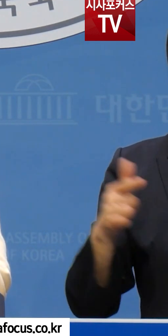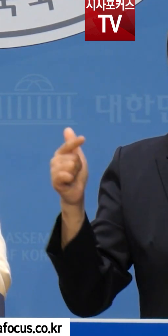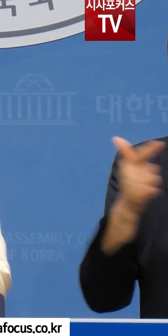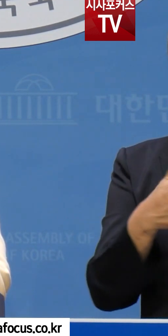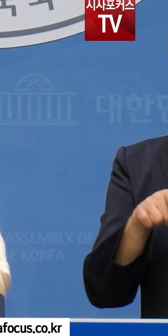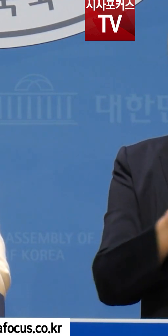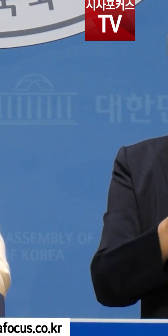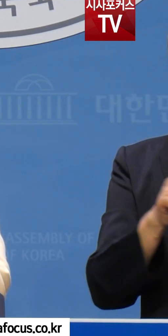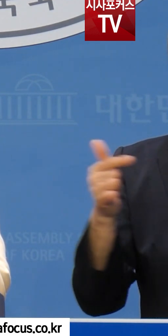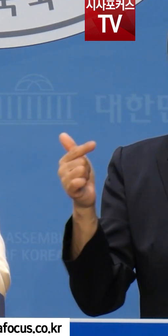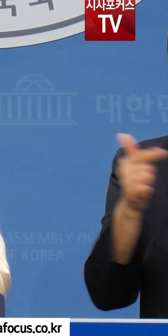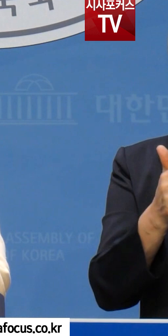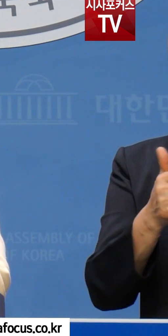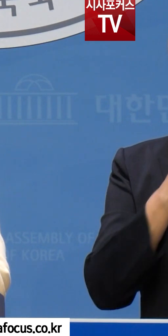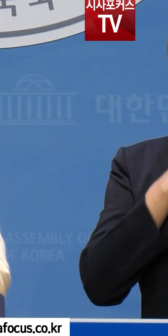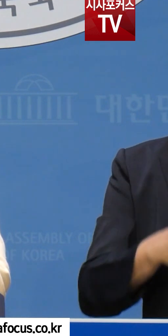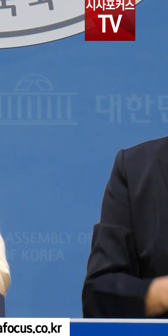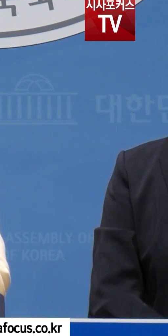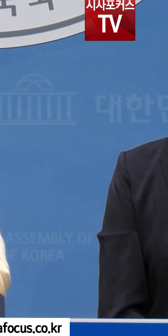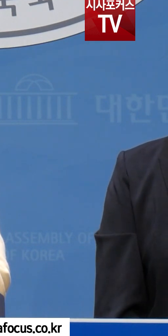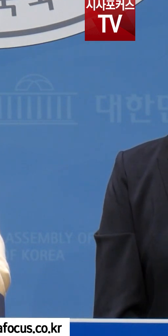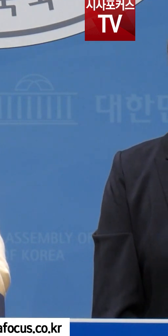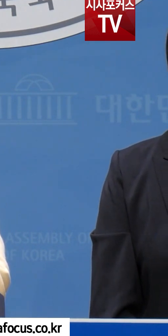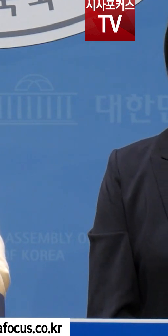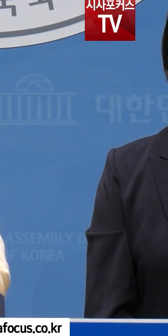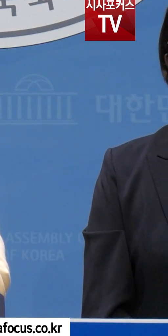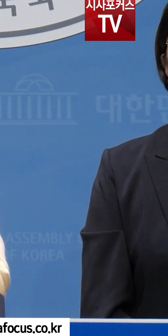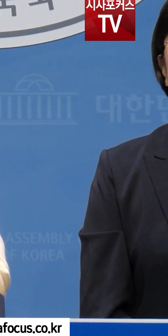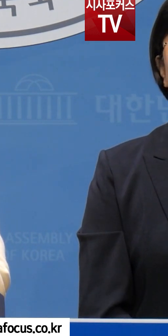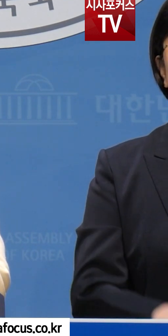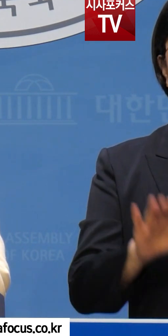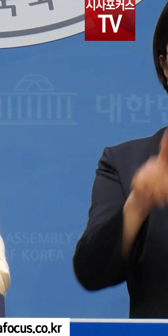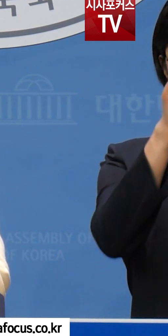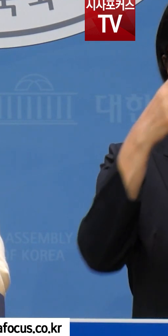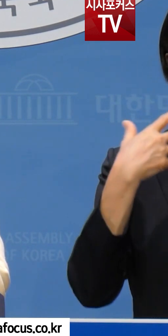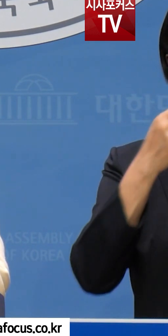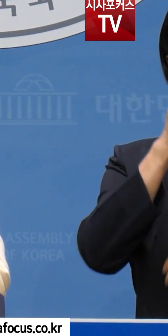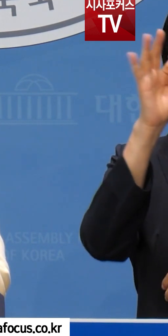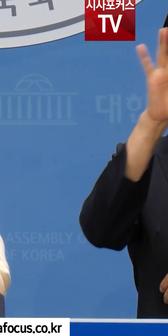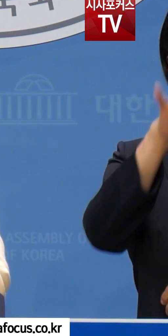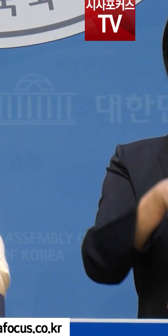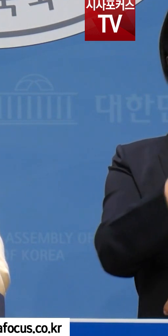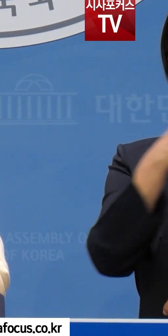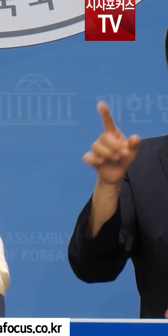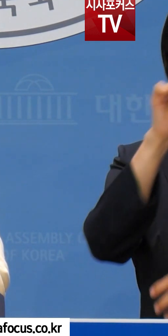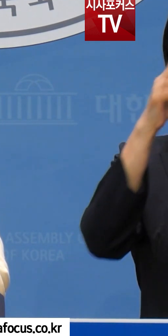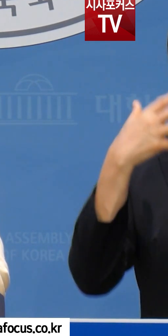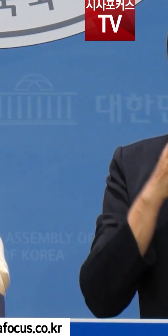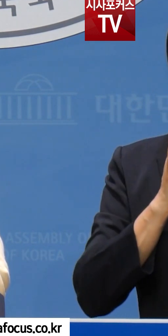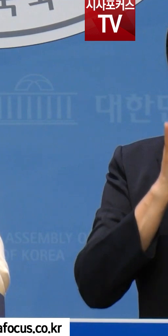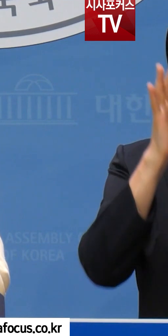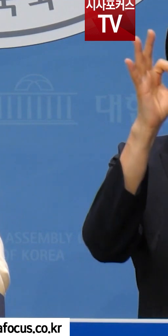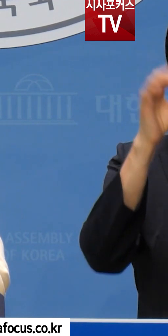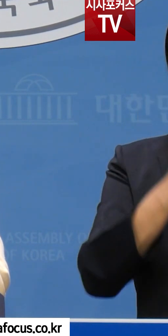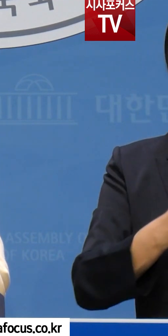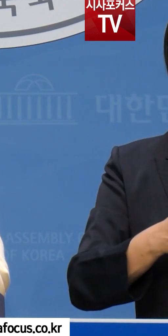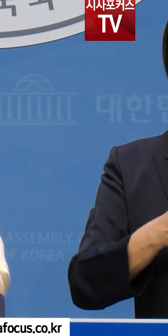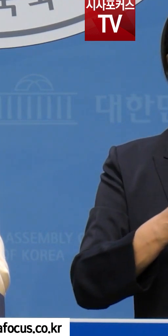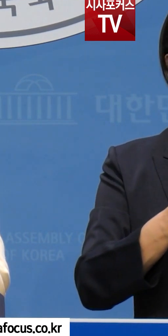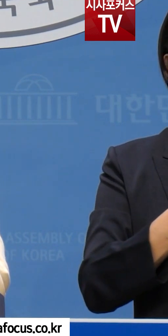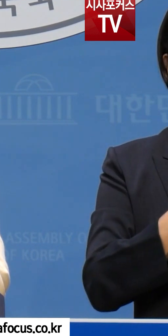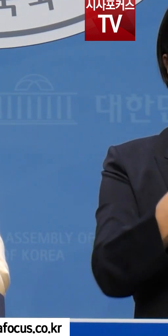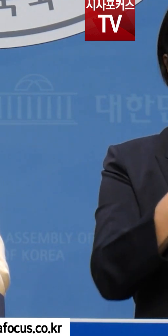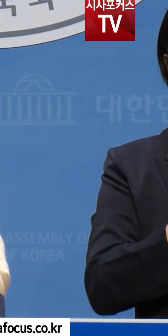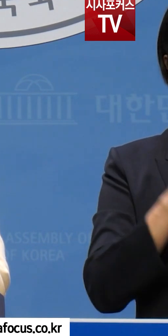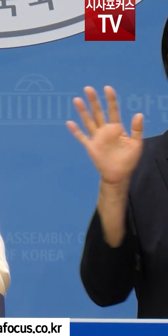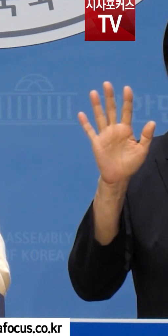위한 감축에 불과합니다. 사실상 이번 정부 예산안은 정부의 노력으로 구조조정을